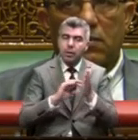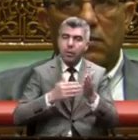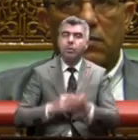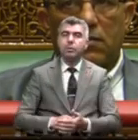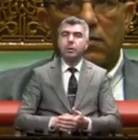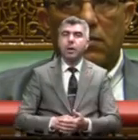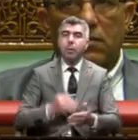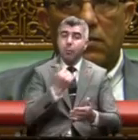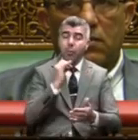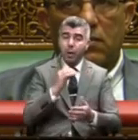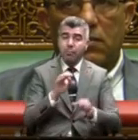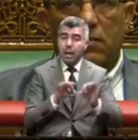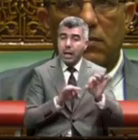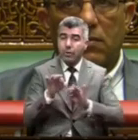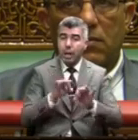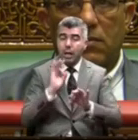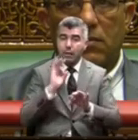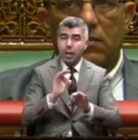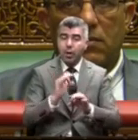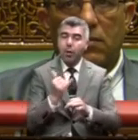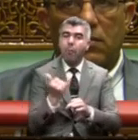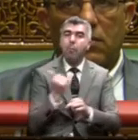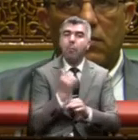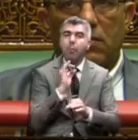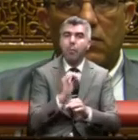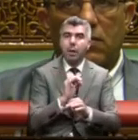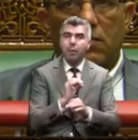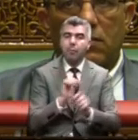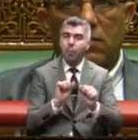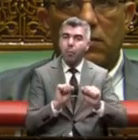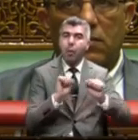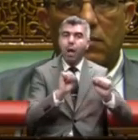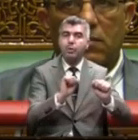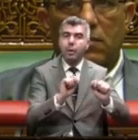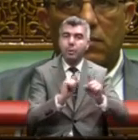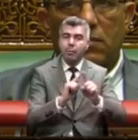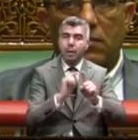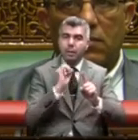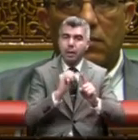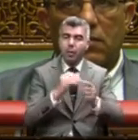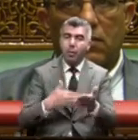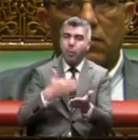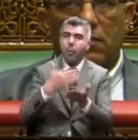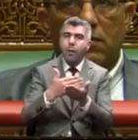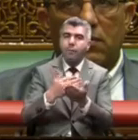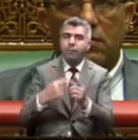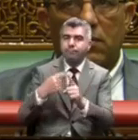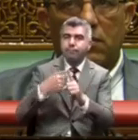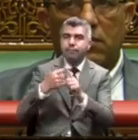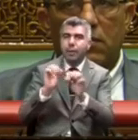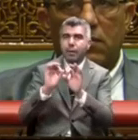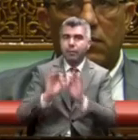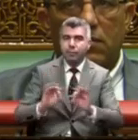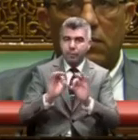باعتبار هذا هذا الاجراء وسيله لمواجهه غلاء المعيشه والحد من اثار التضخم السيد الوزير